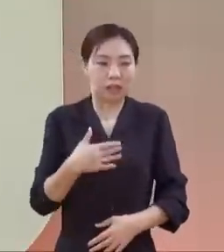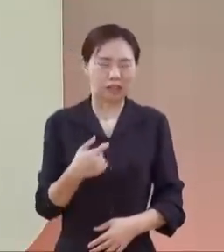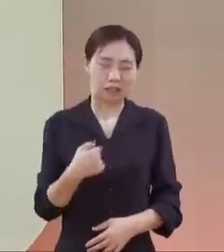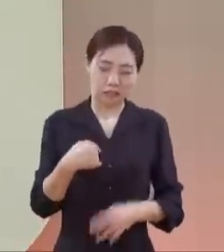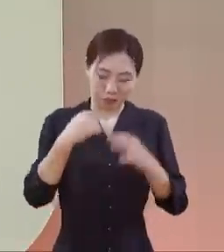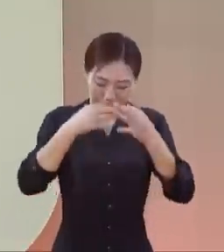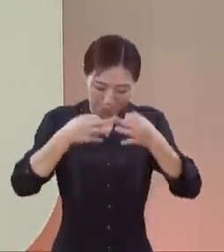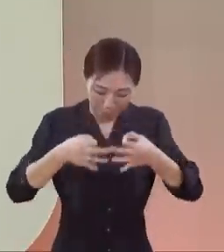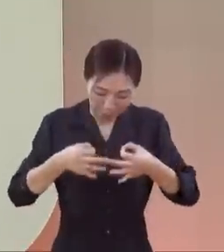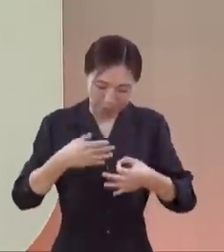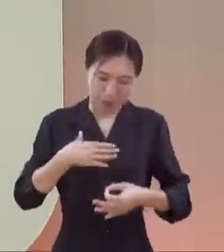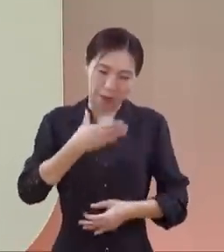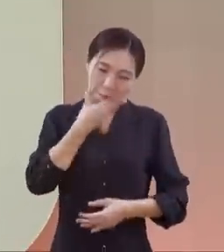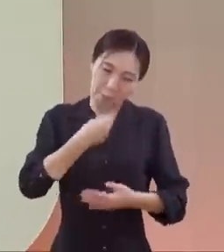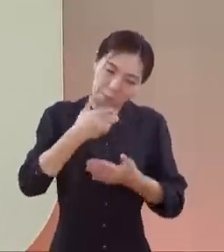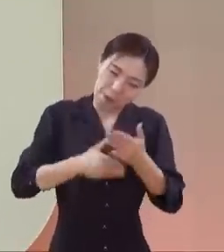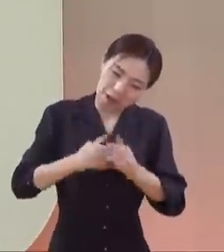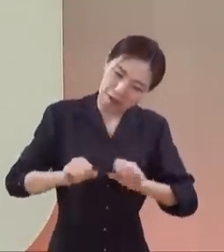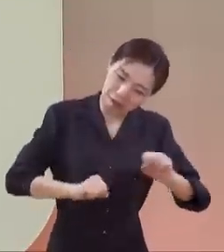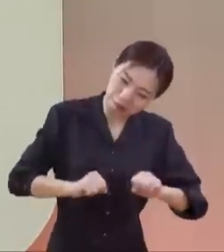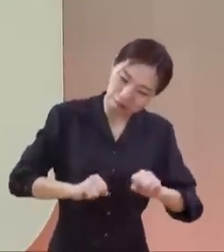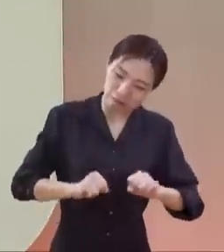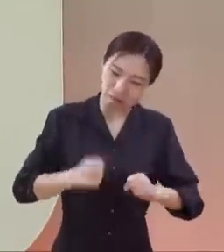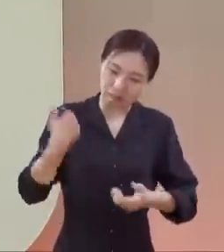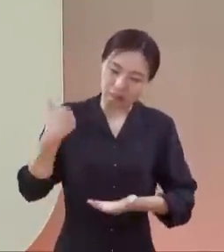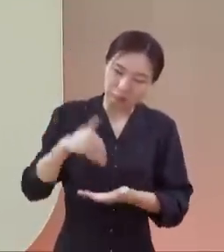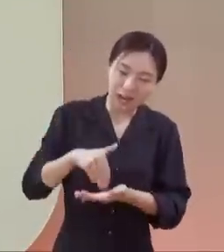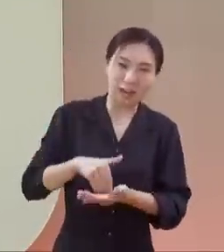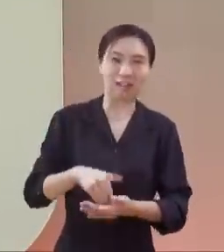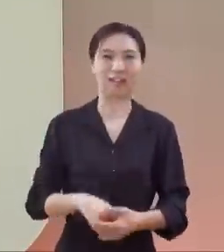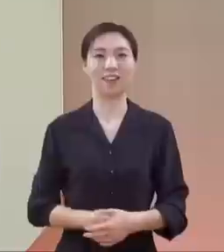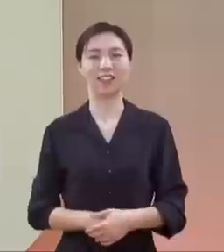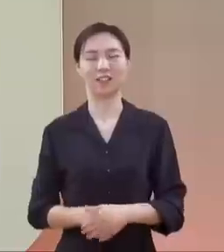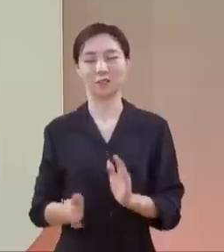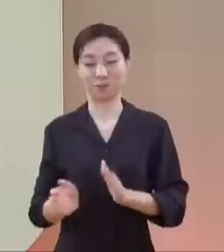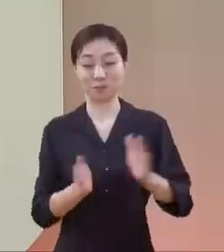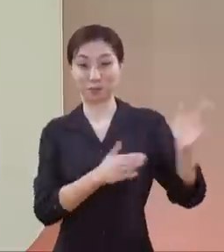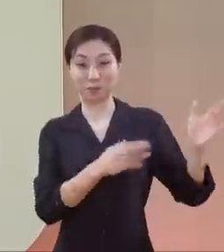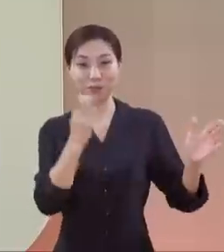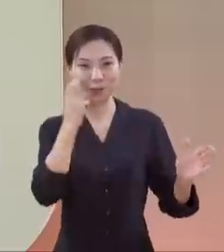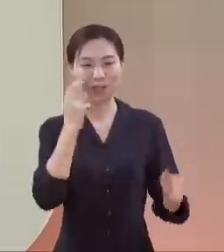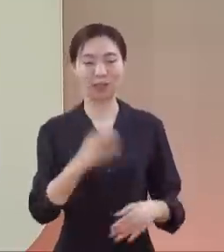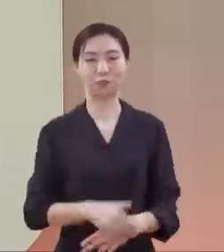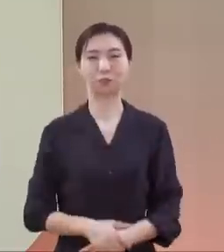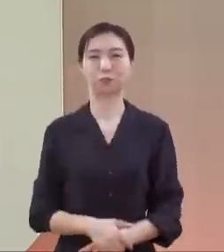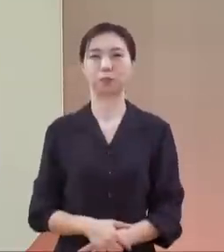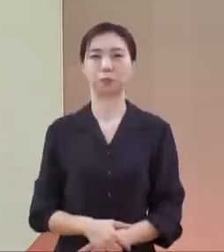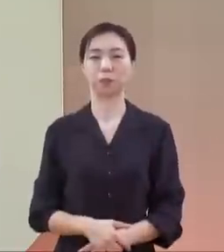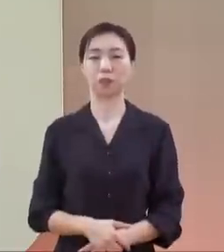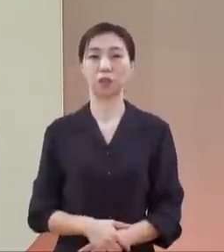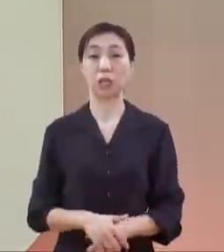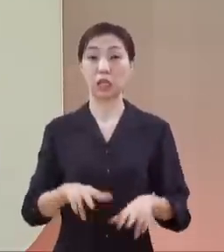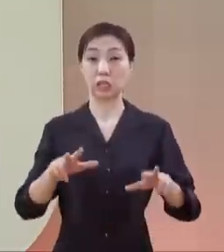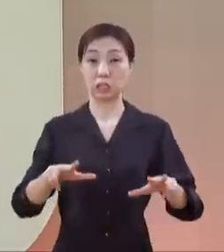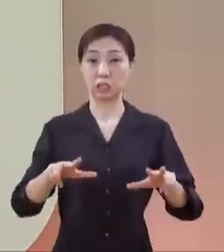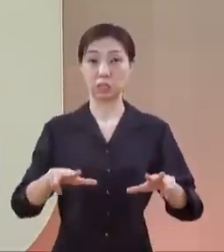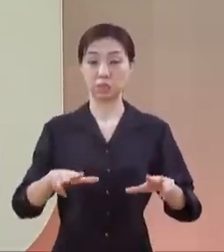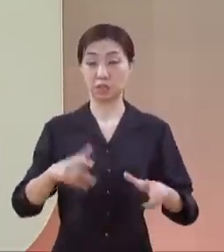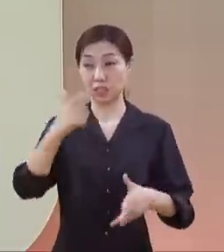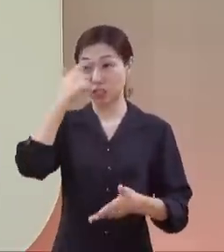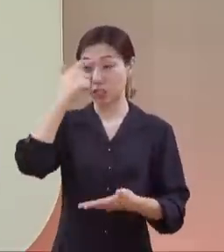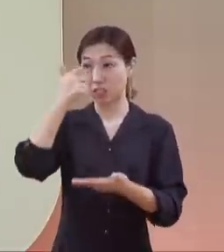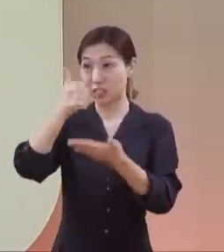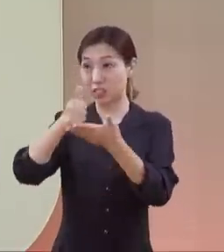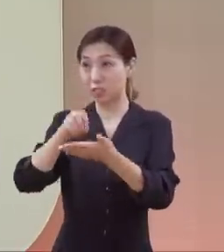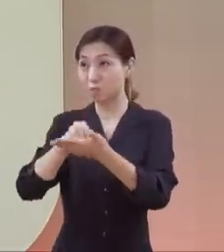이렇게 스님이 돼서 부처님 제자가 된게 전생에 복이 있어야 머리 깎은